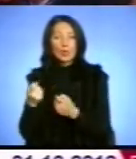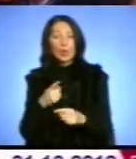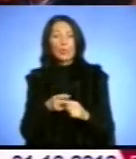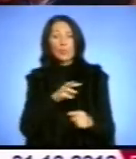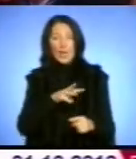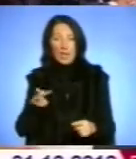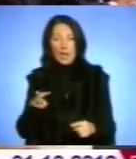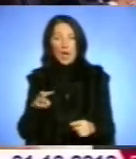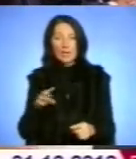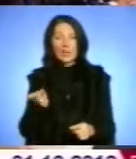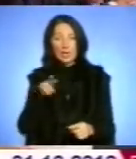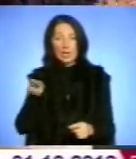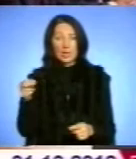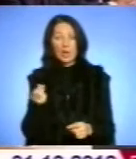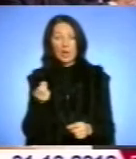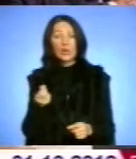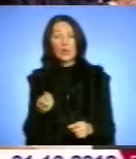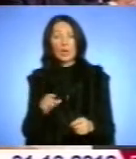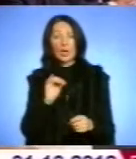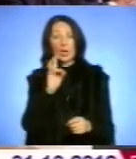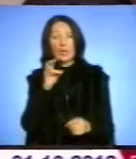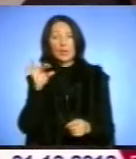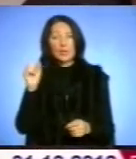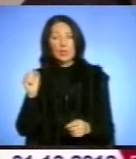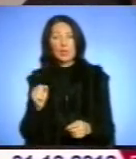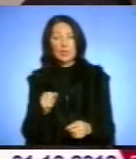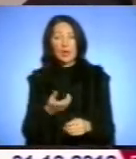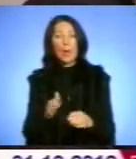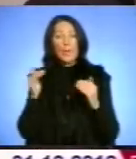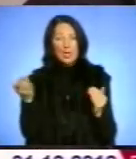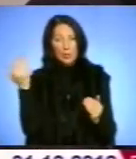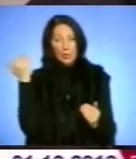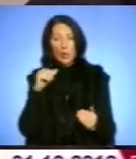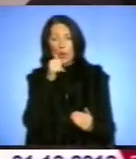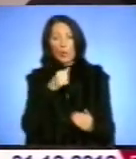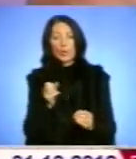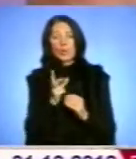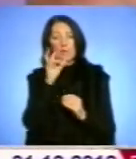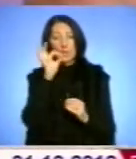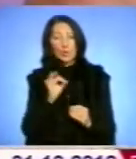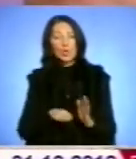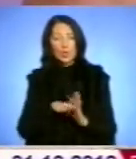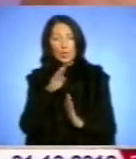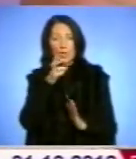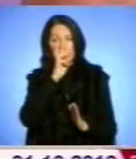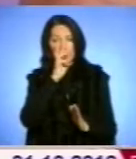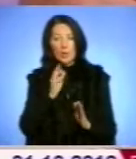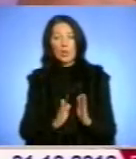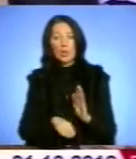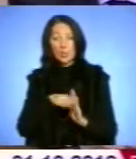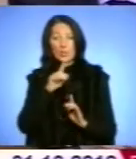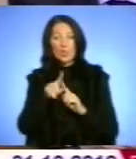на 41% більше порівняно з минулим роком. На 17% зросла зарплата, підвищилися обороти